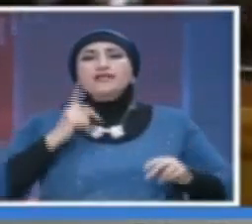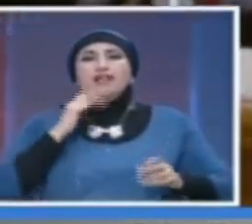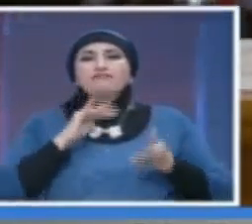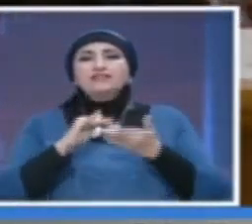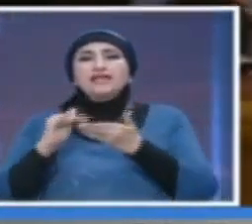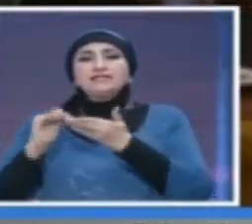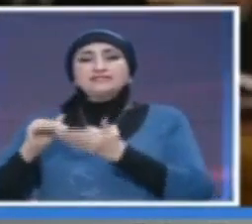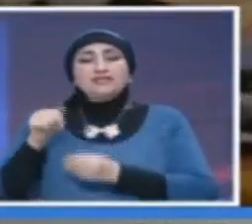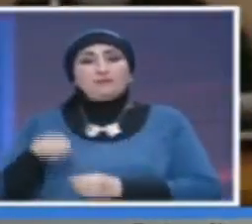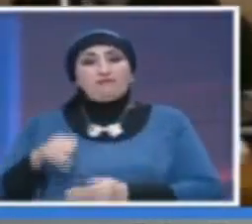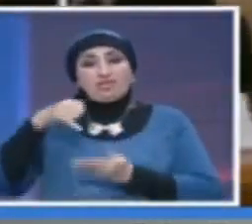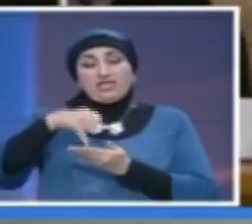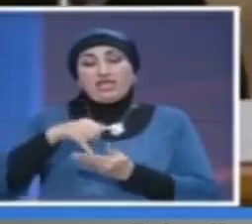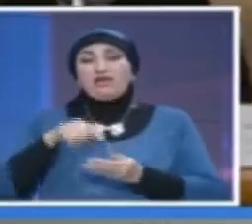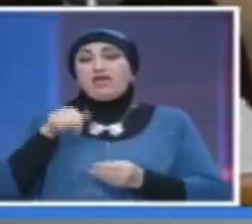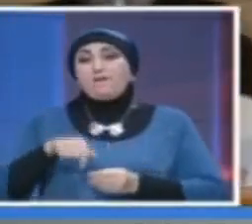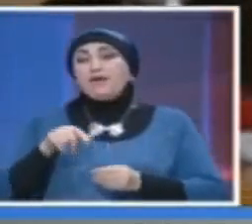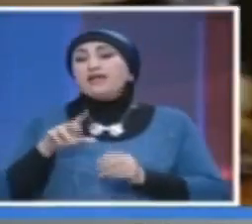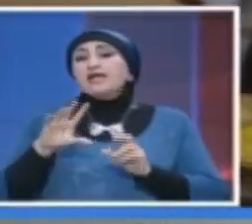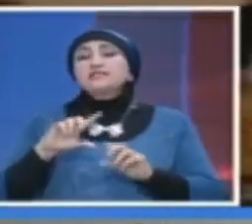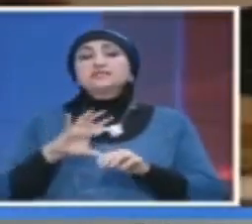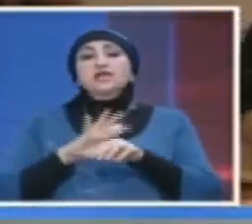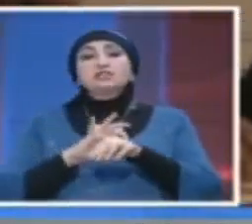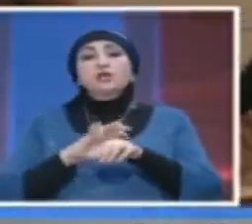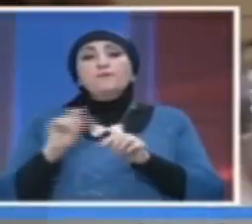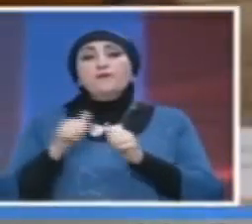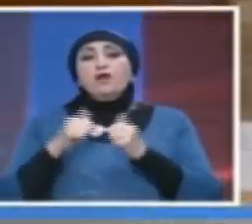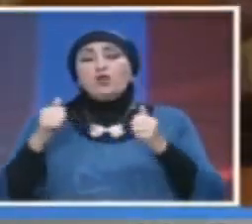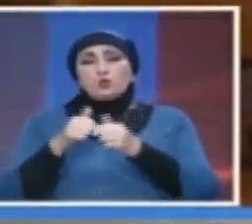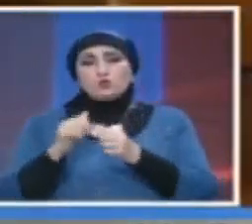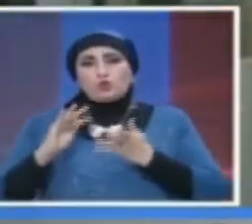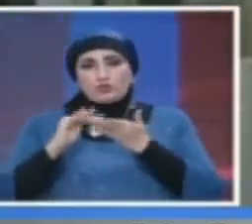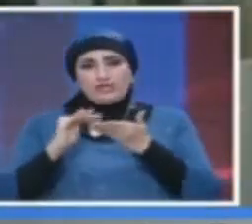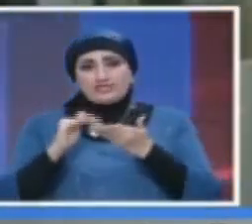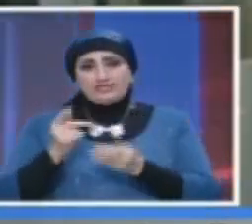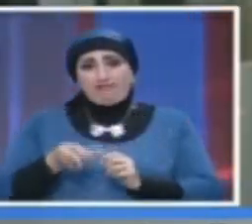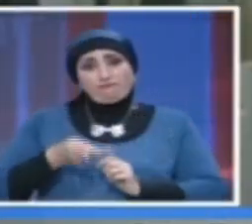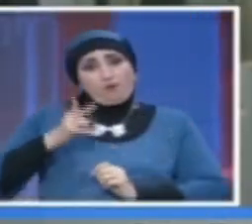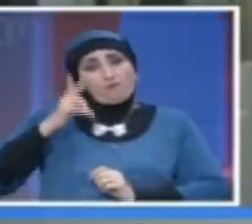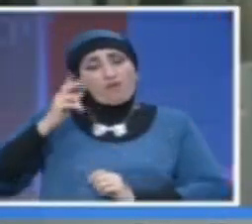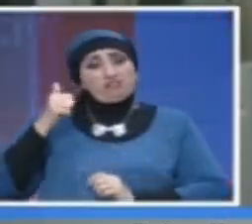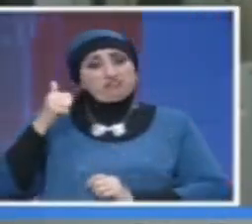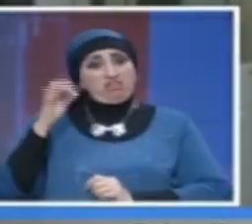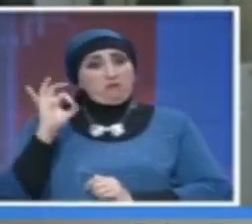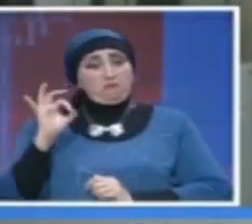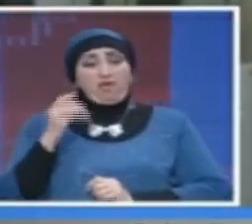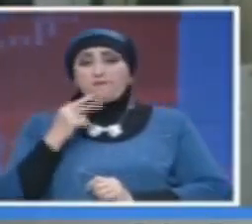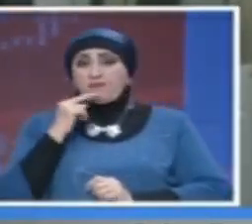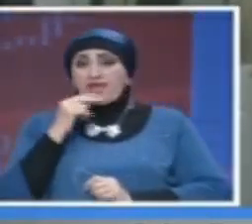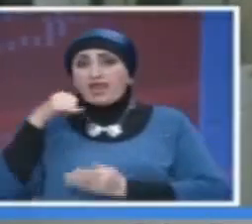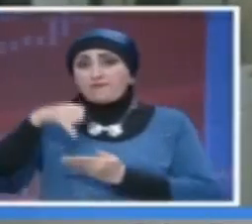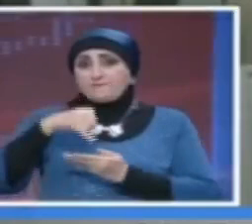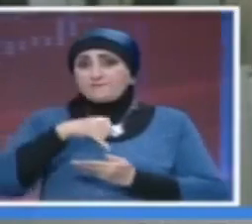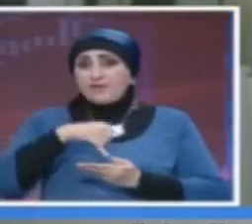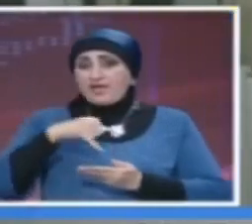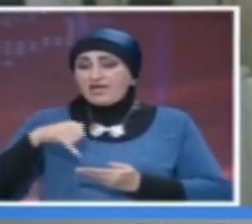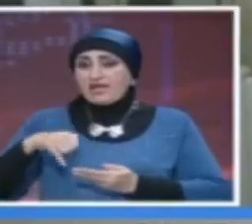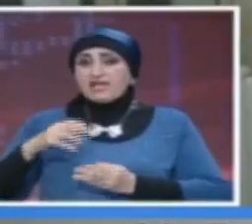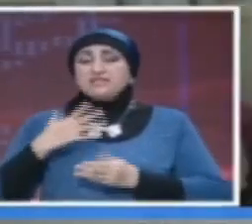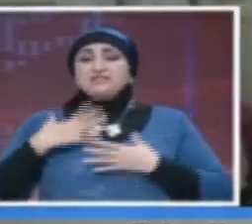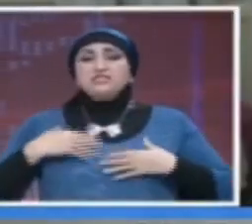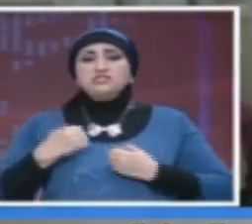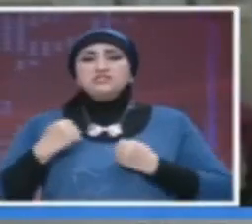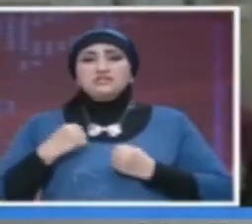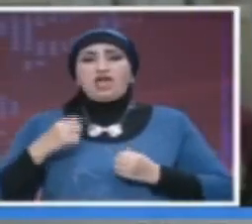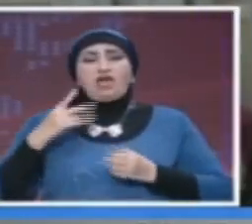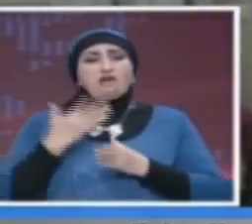تقديمها بوحدات طب الأسرة، بما يعمل على تقديم خدمات على أعلى مستوى من خلال المراكز والوحدات الصحية